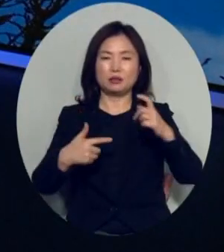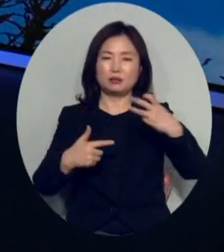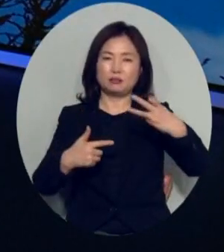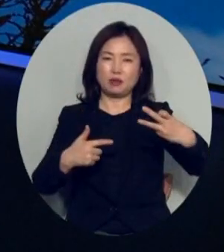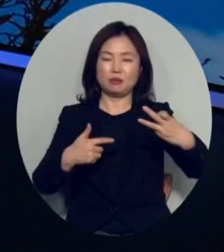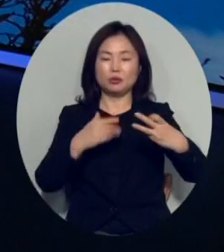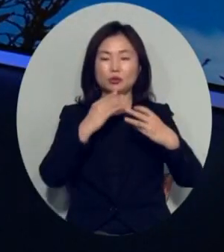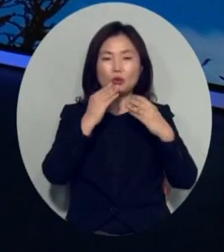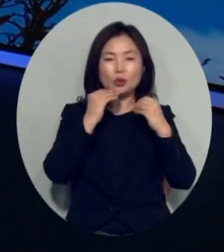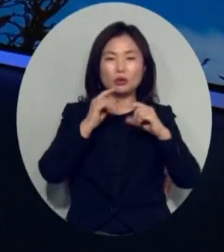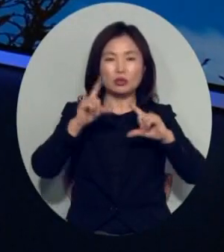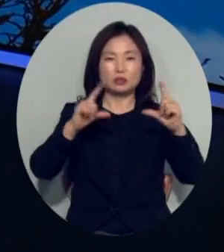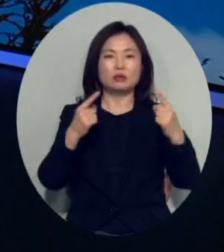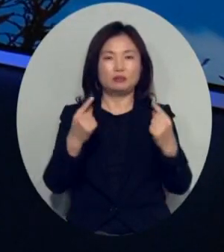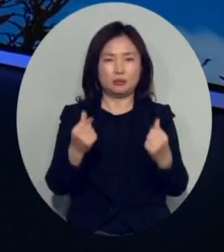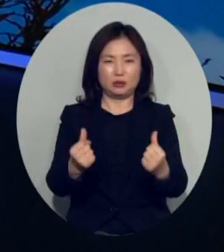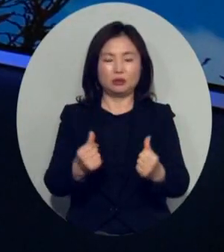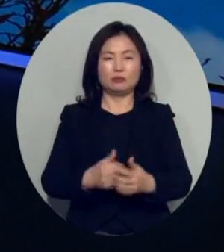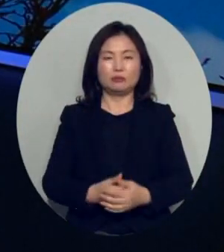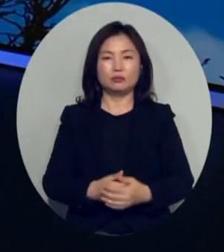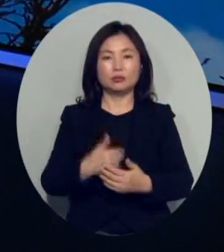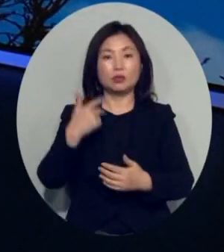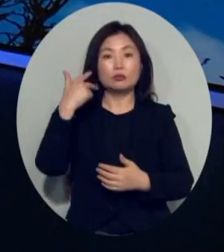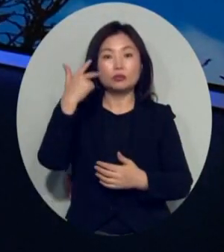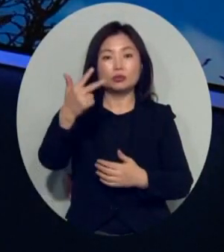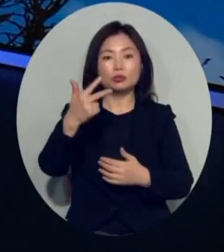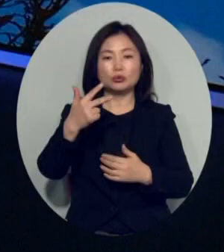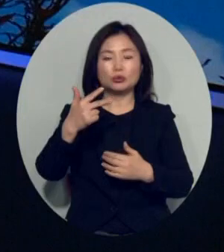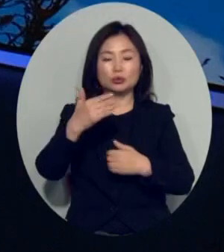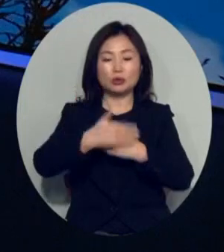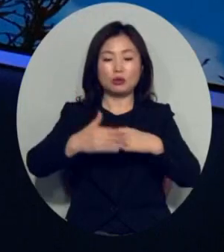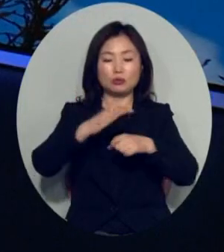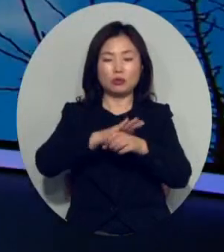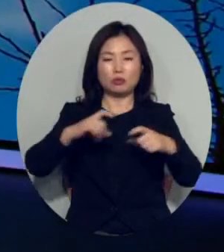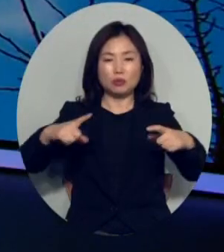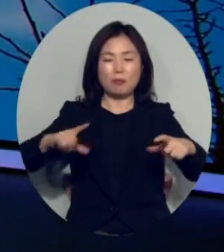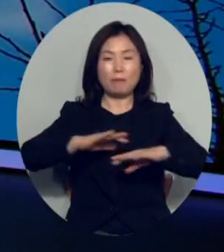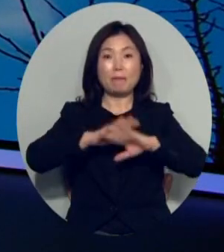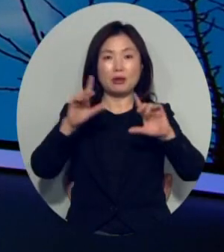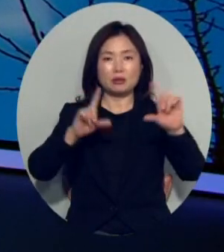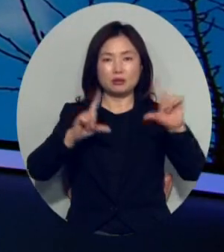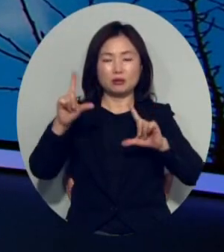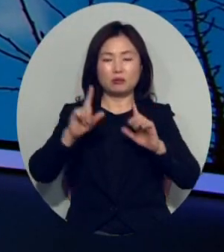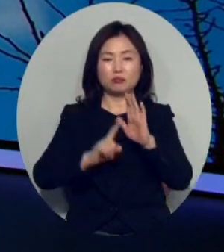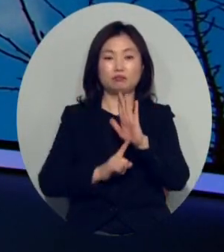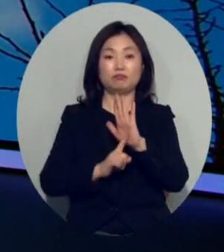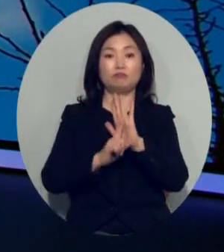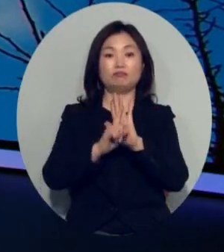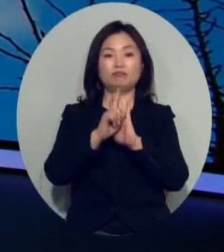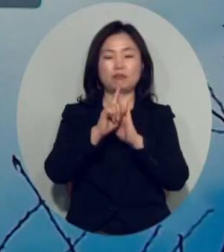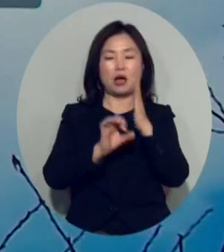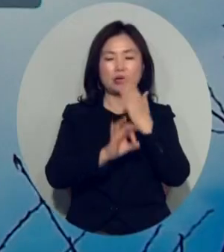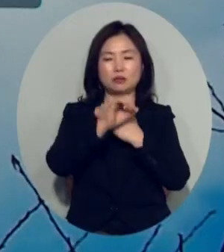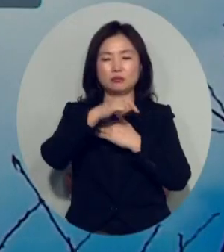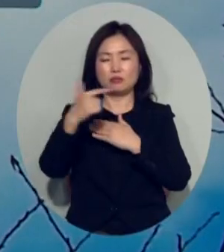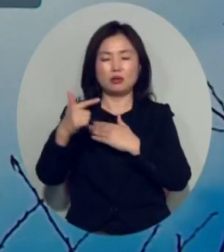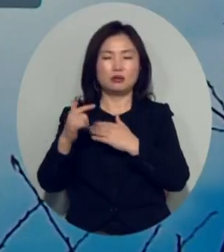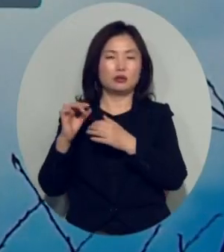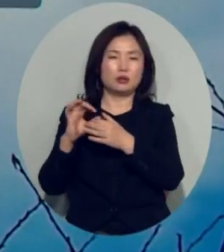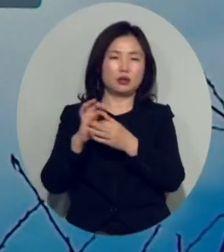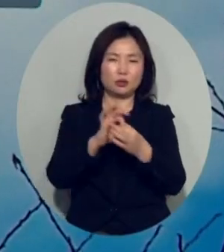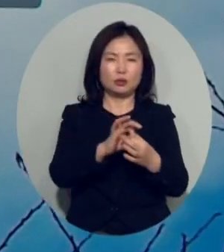낮에는 8도에서 13도로 토요일과 비슷하겠습니다 다음 주 우리 지역은 대체로 맑은 가운데 기온이 오름에 따라